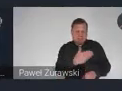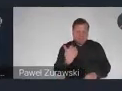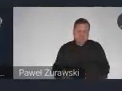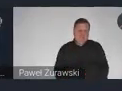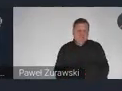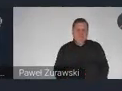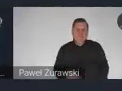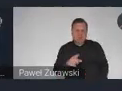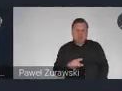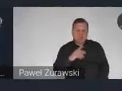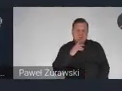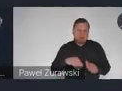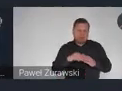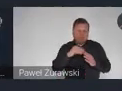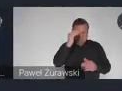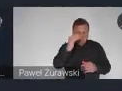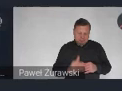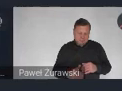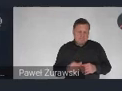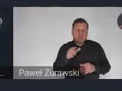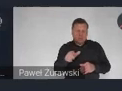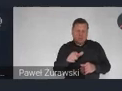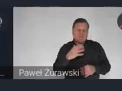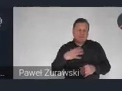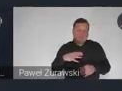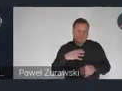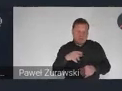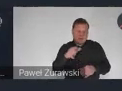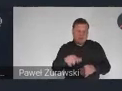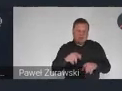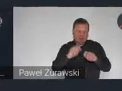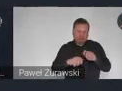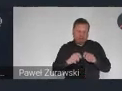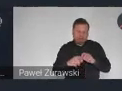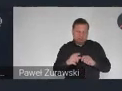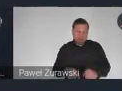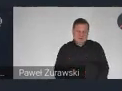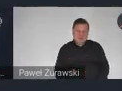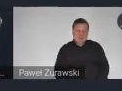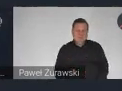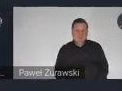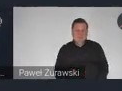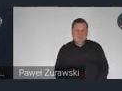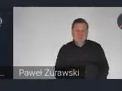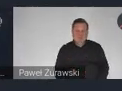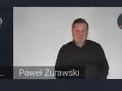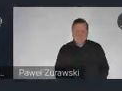zamknięty warto się z nim zapoznać w regulaminie jest on wymieniony